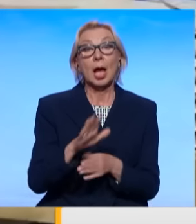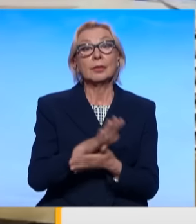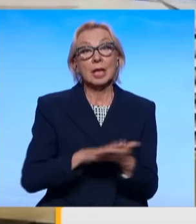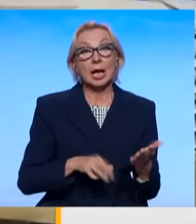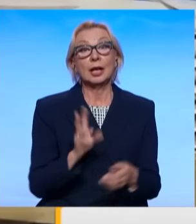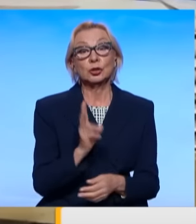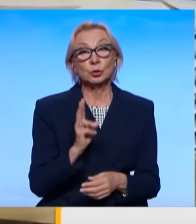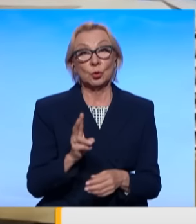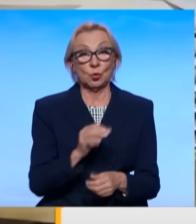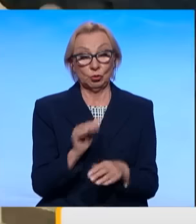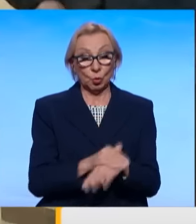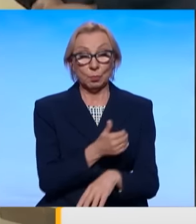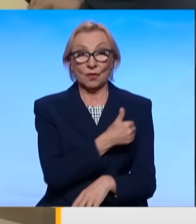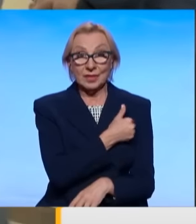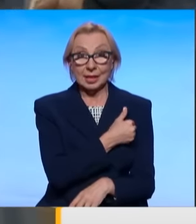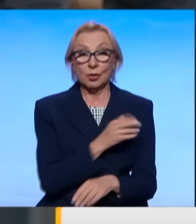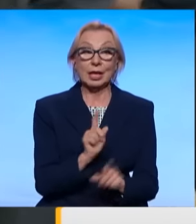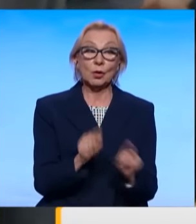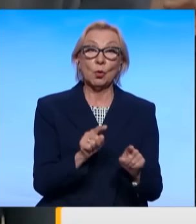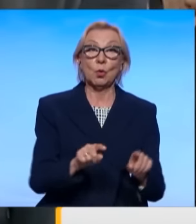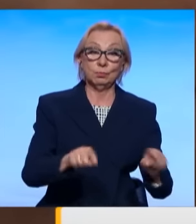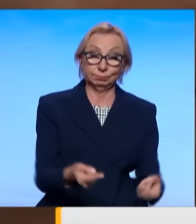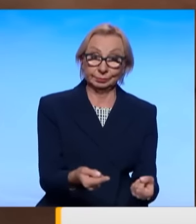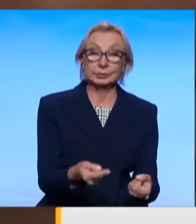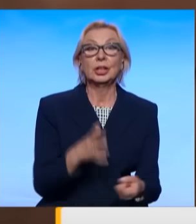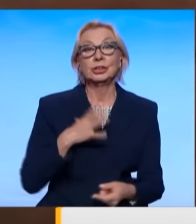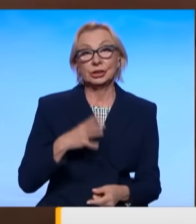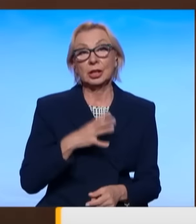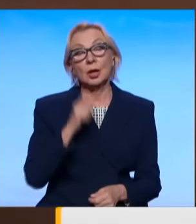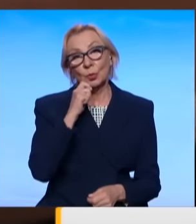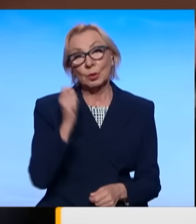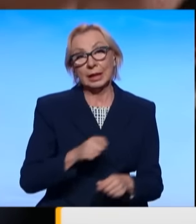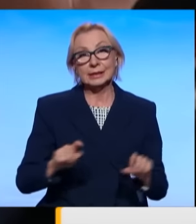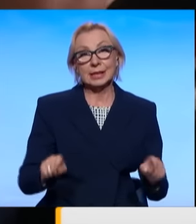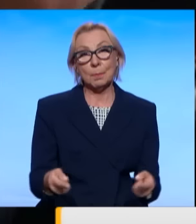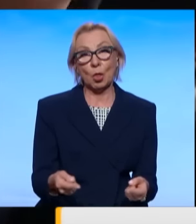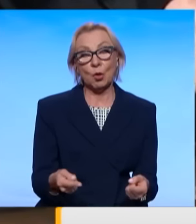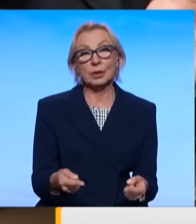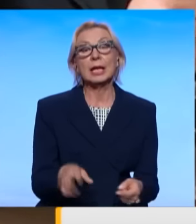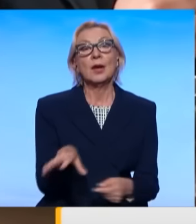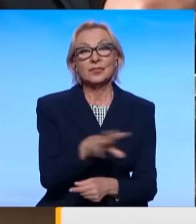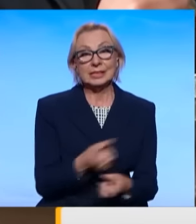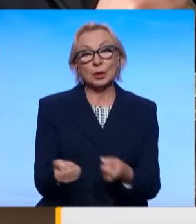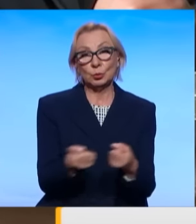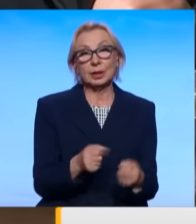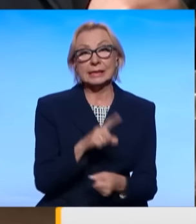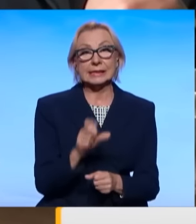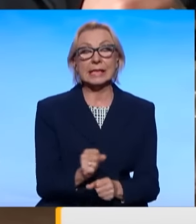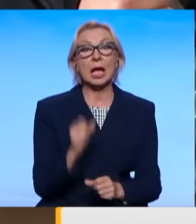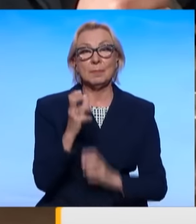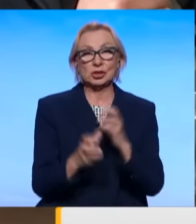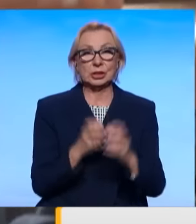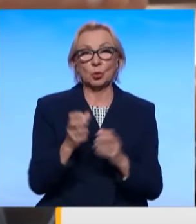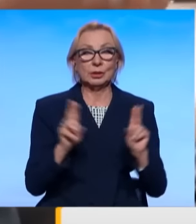на тих, хто здається добровільно, і на тих, кого беруть, чекає український полон. Усіх отримують за усіма міжнародними